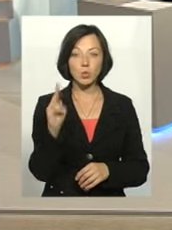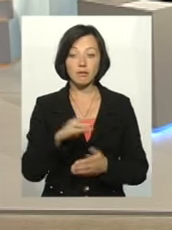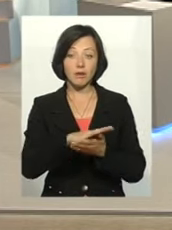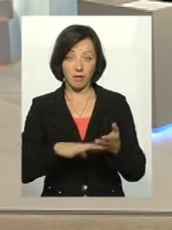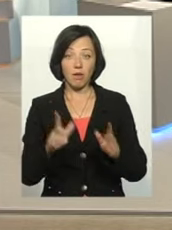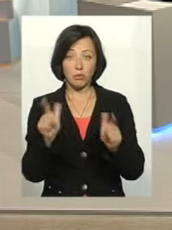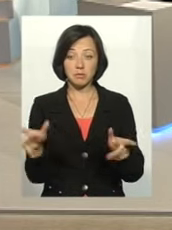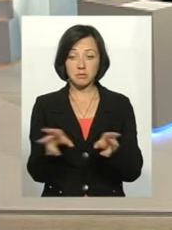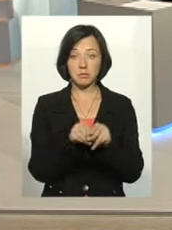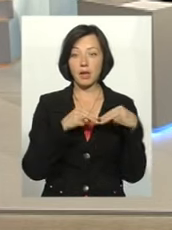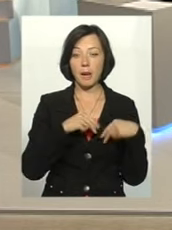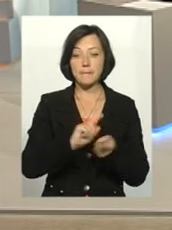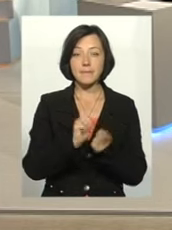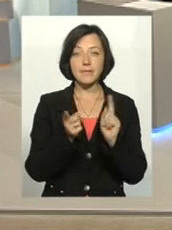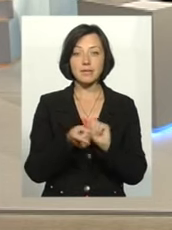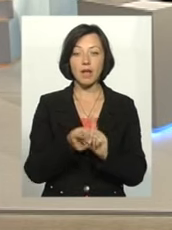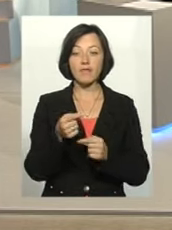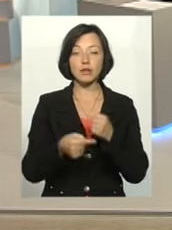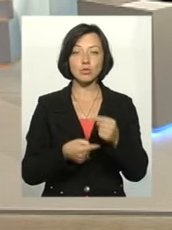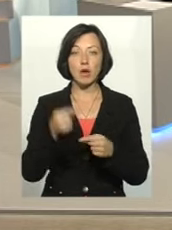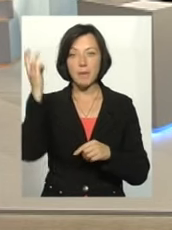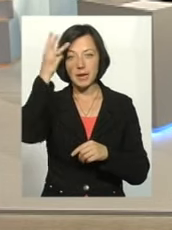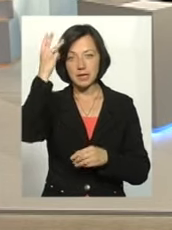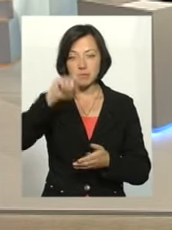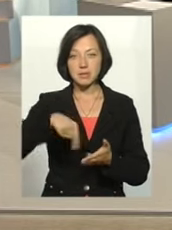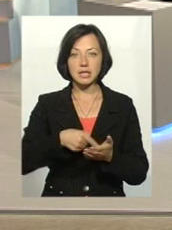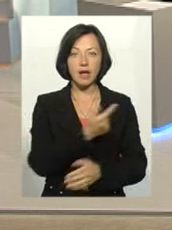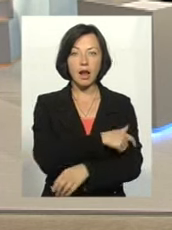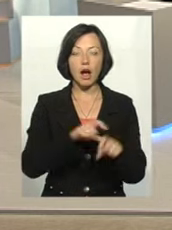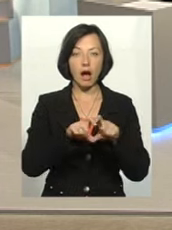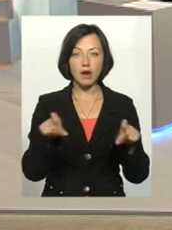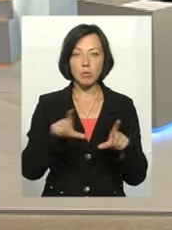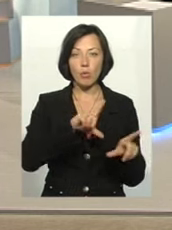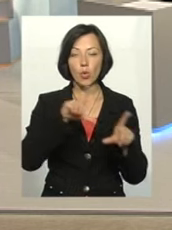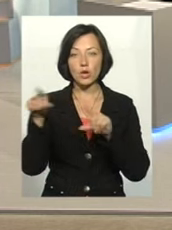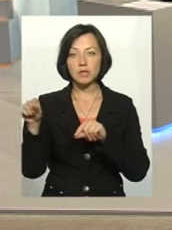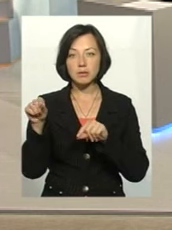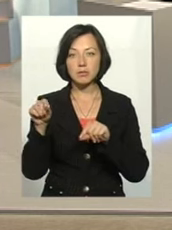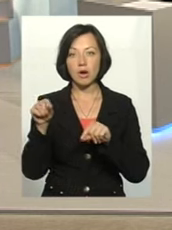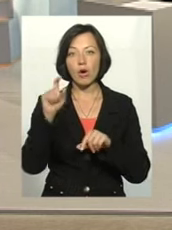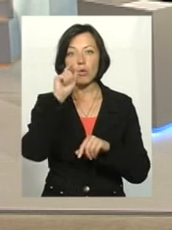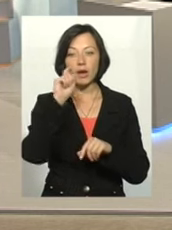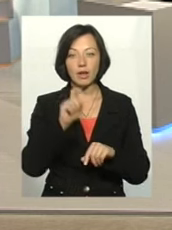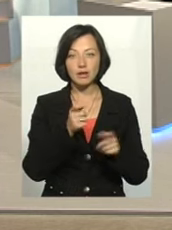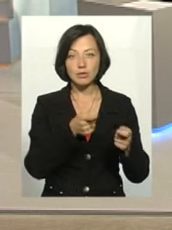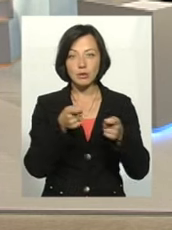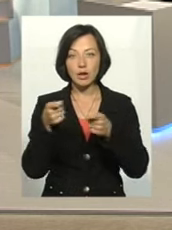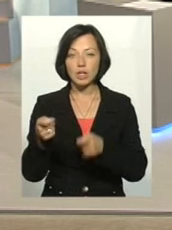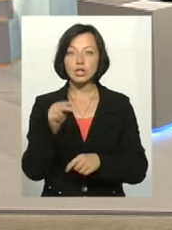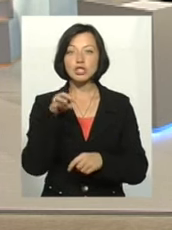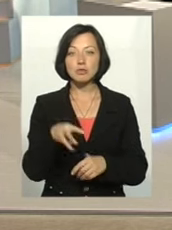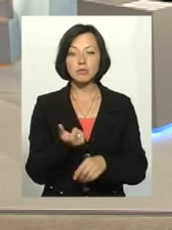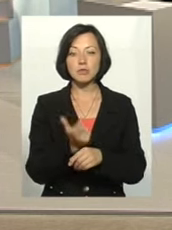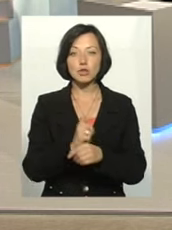ми переростаємо ця акція в наступну в Хмельницькій міській лікарні, потім поїдемо Україною по лікарнях. І чим більше